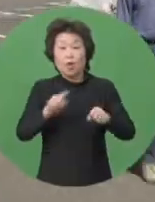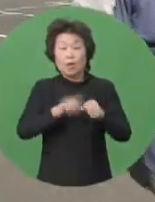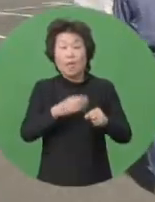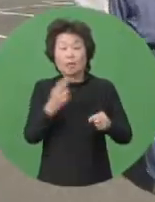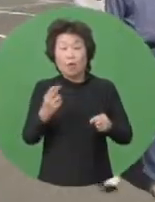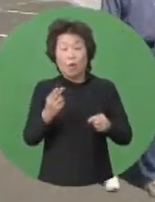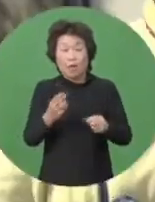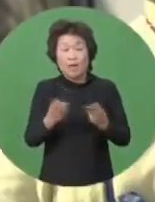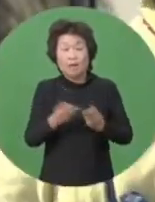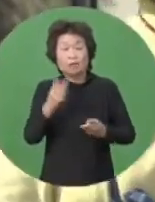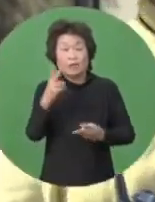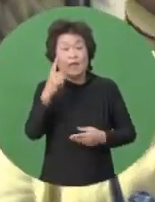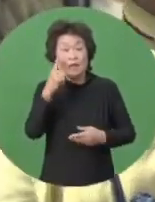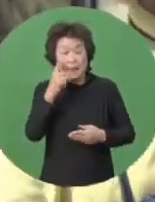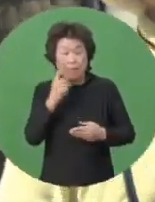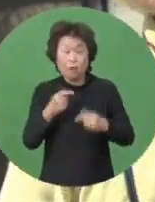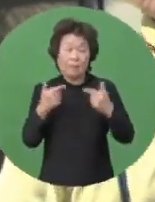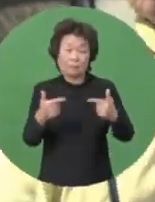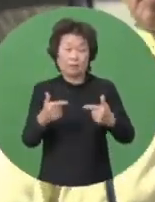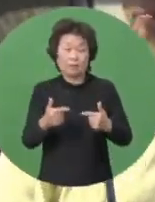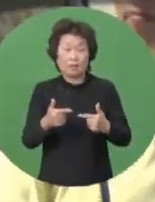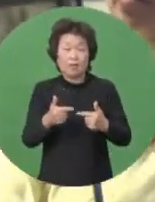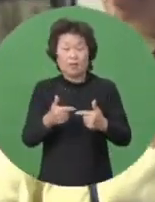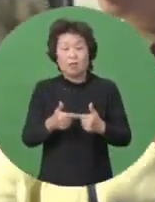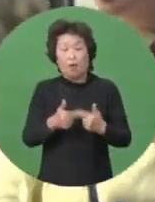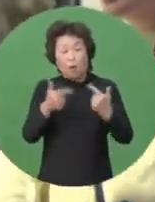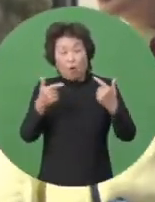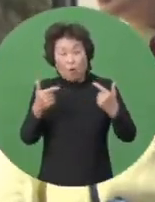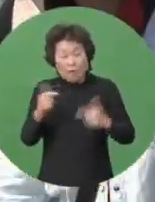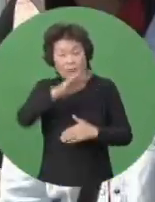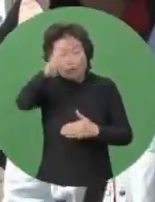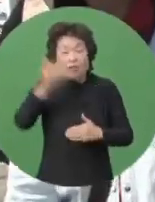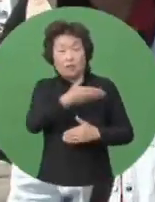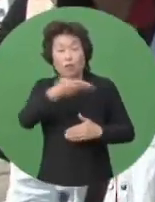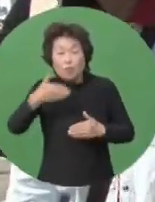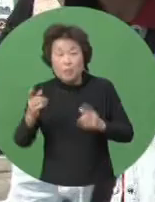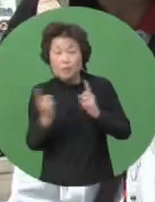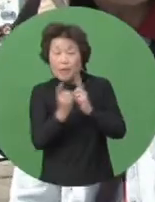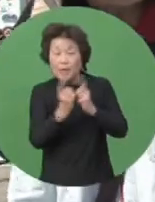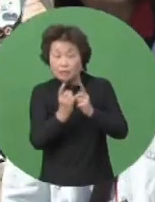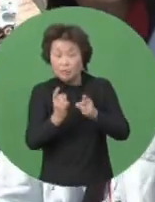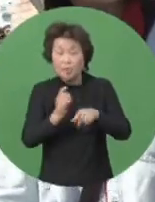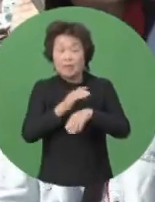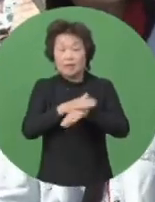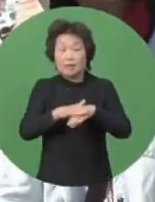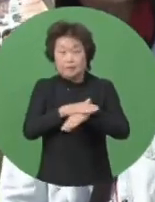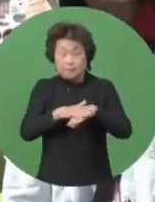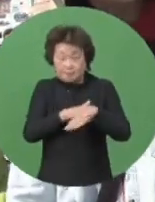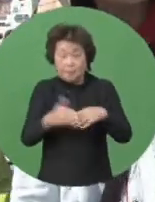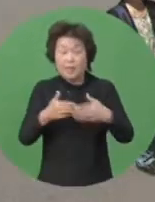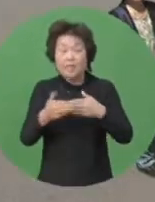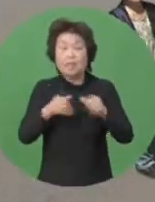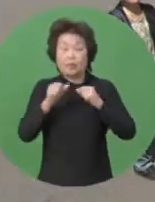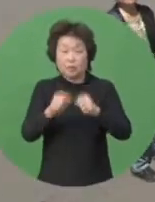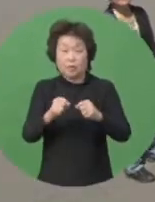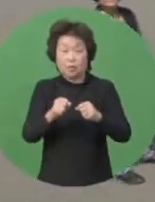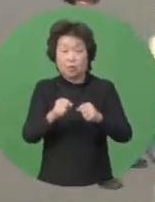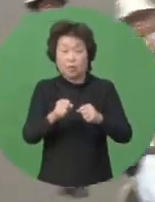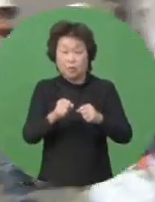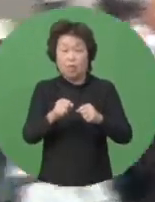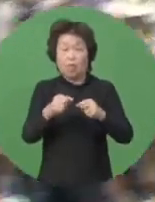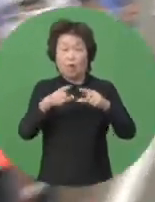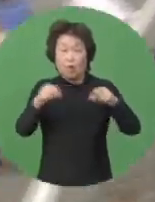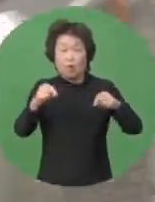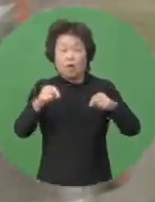2回目の触れ合いバス、大いなる空と海に出会い、その恵みを体感しようをテーマに、国定公園に指定